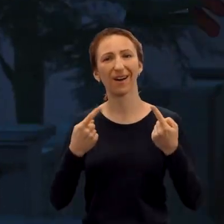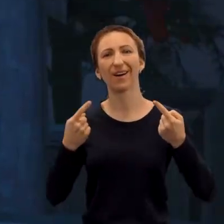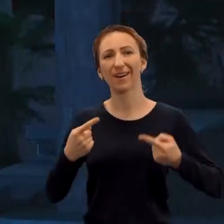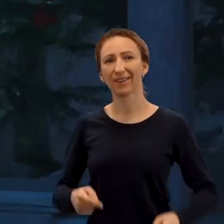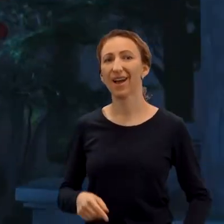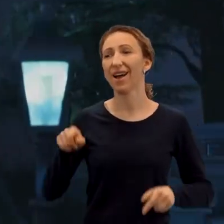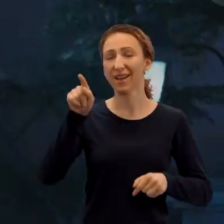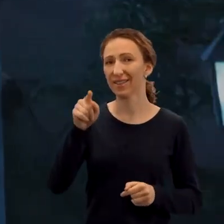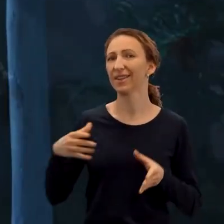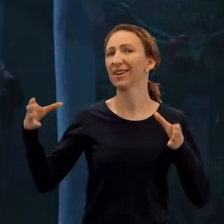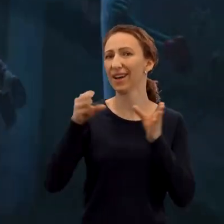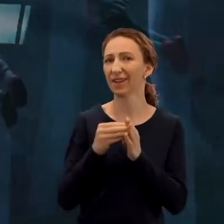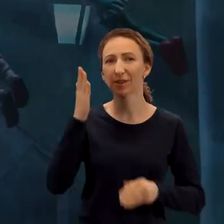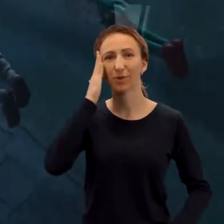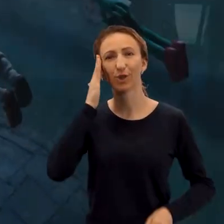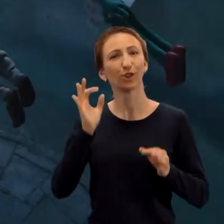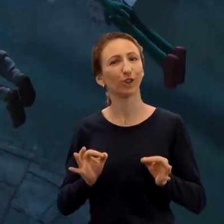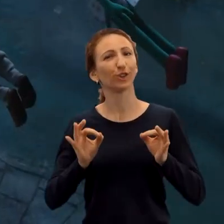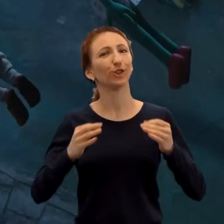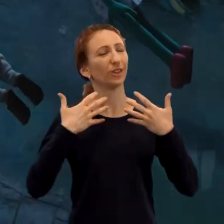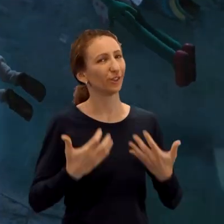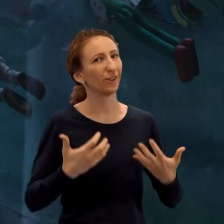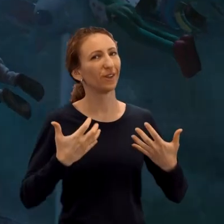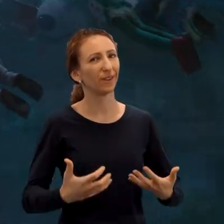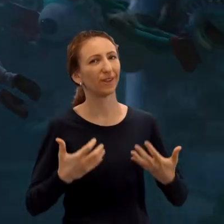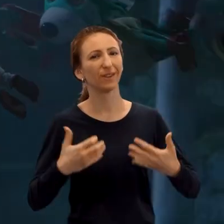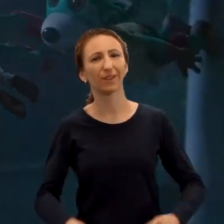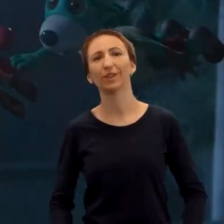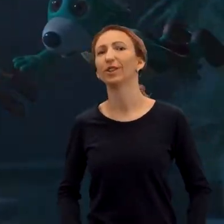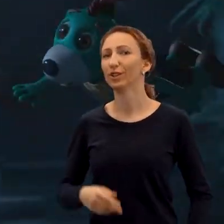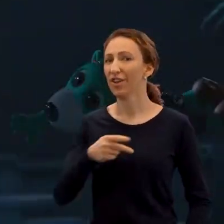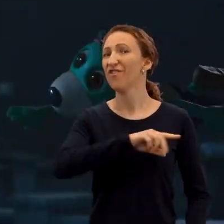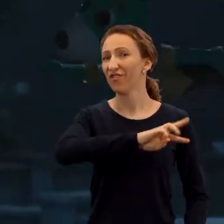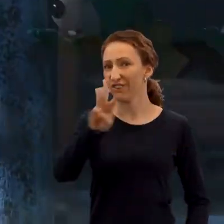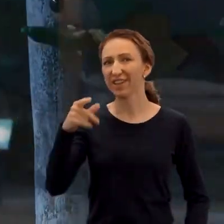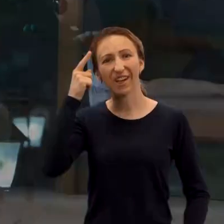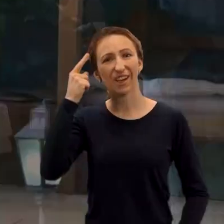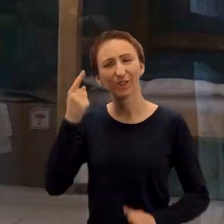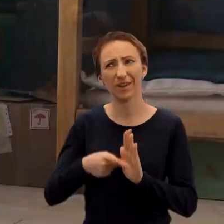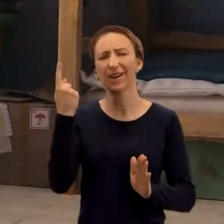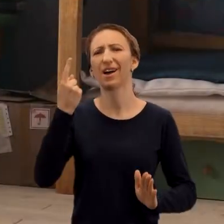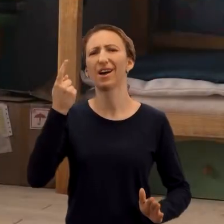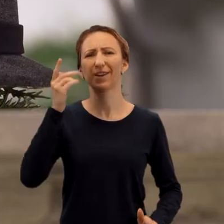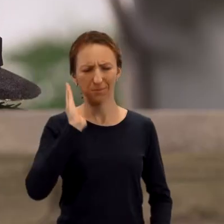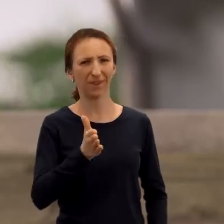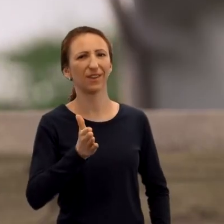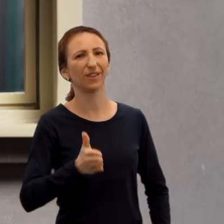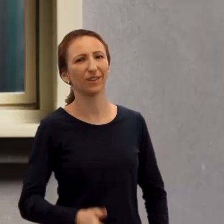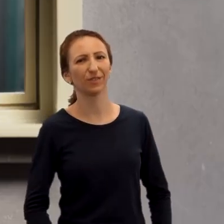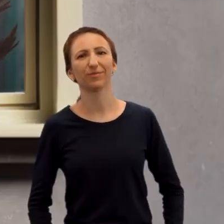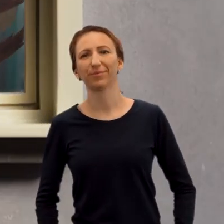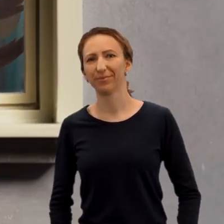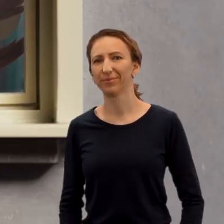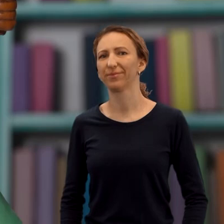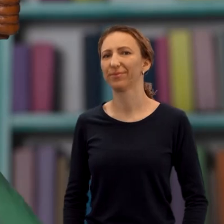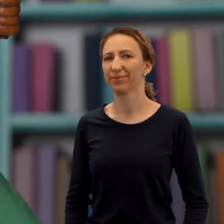tej razem z nami dziś zamieszkać chciej, chociaż raz będzie tęsknić za